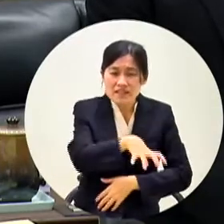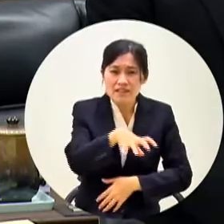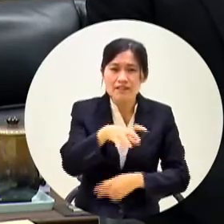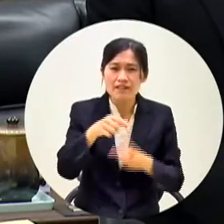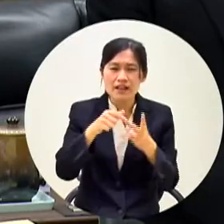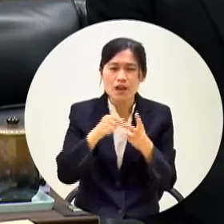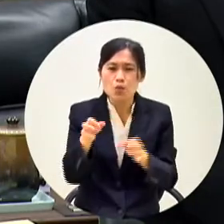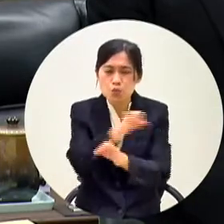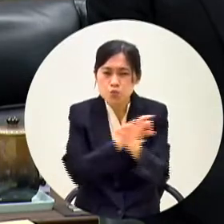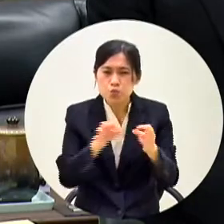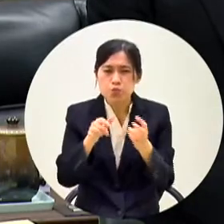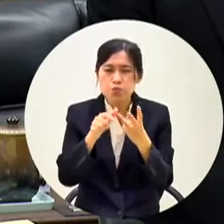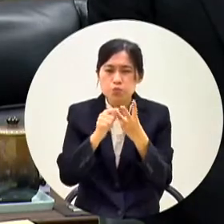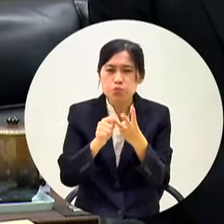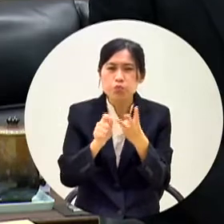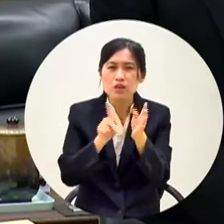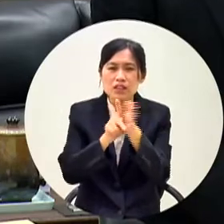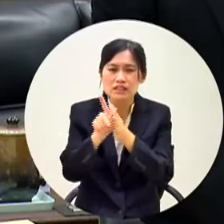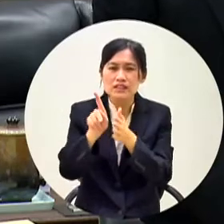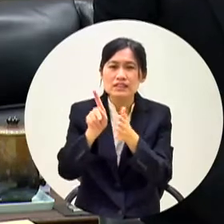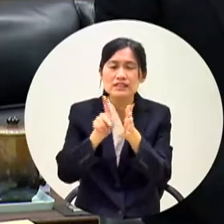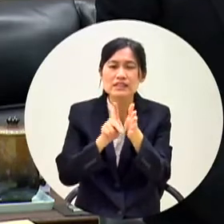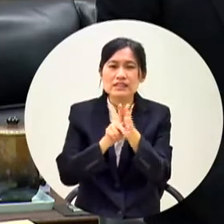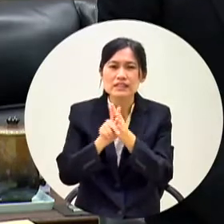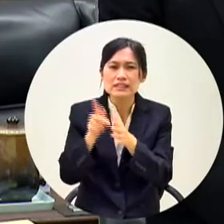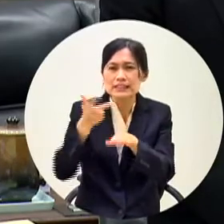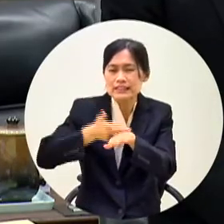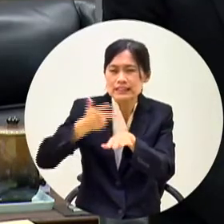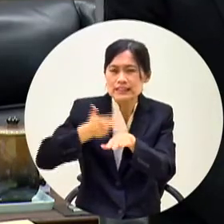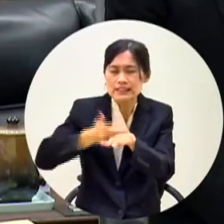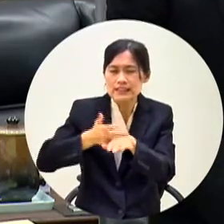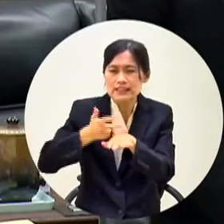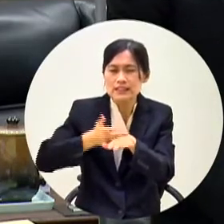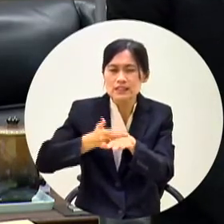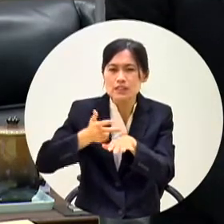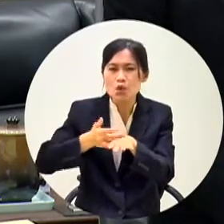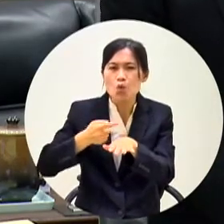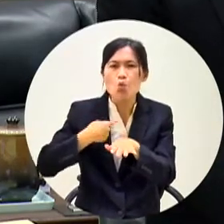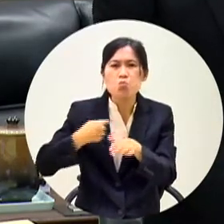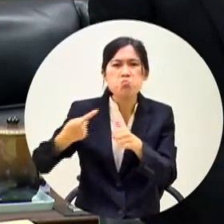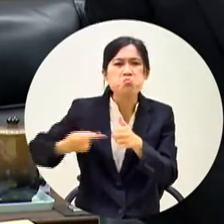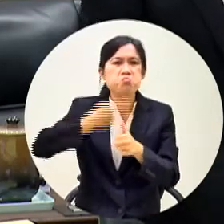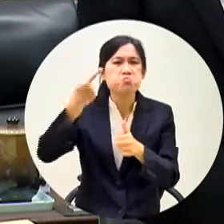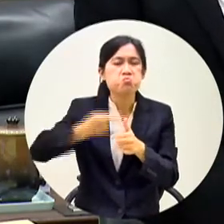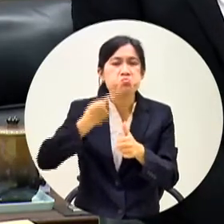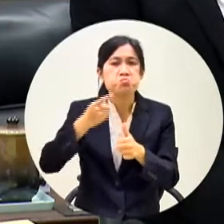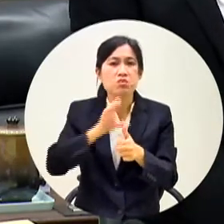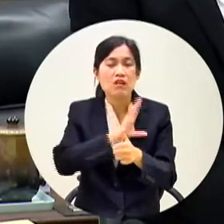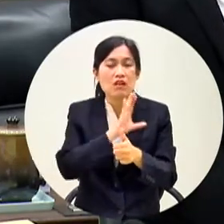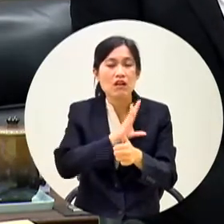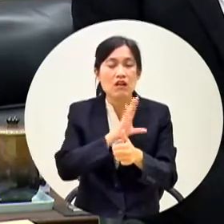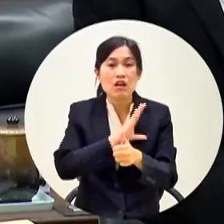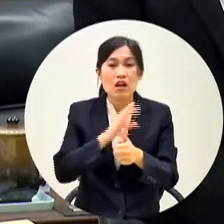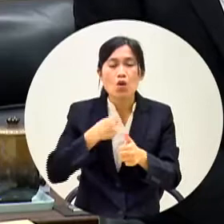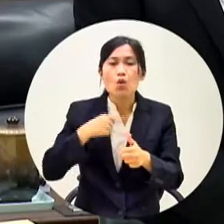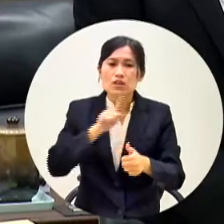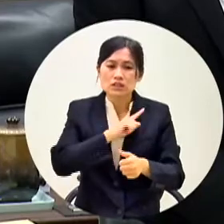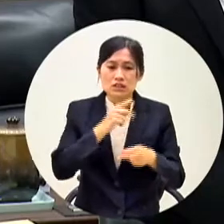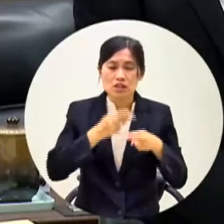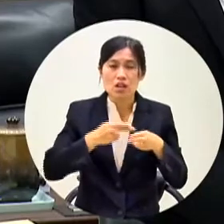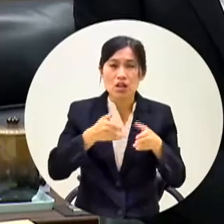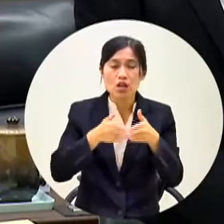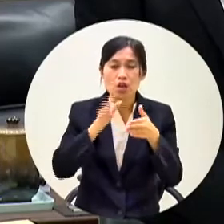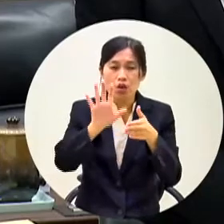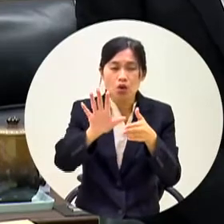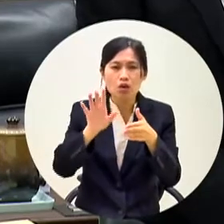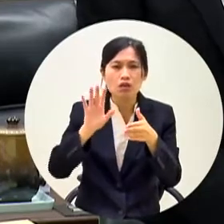件上面、从我们科学技术上面，都是全世界顶尖一流的国家。 那我们一定要对自己有信心。那但是呢，其实面对国际局